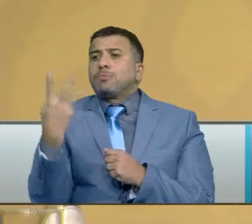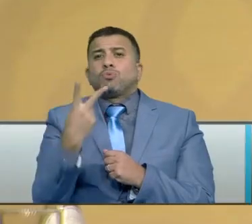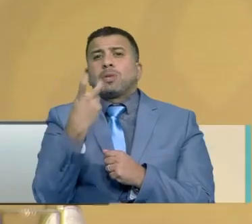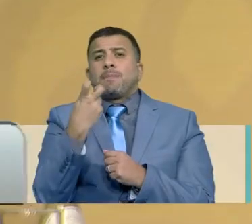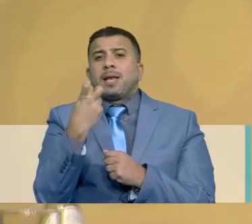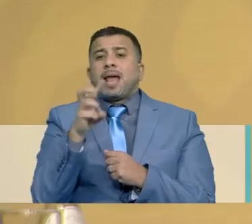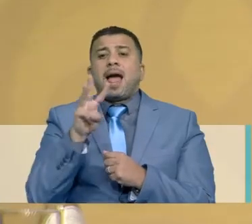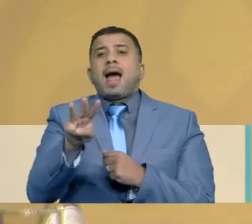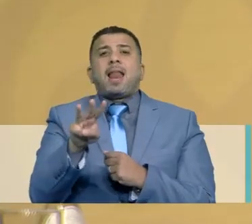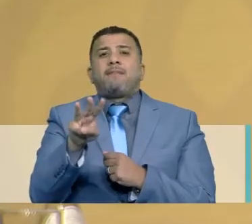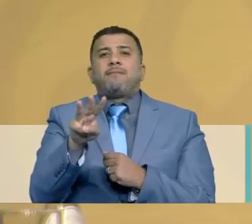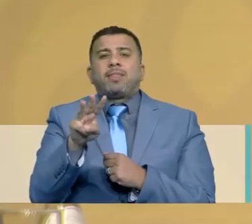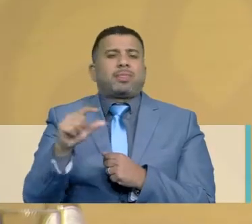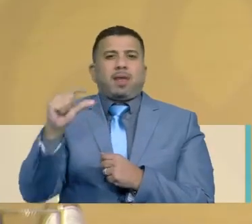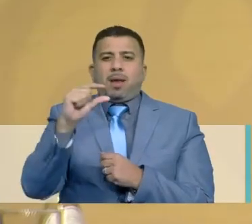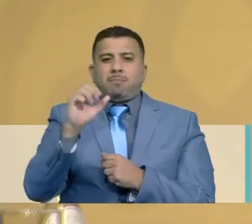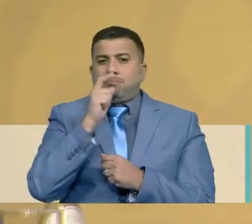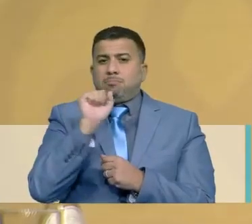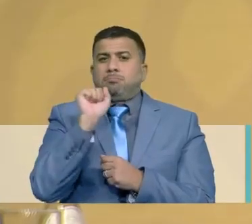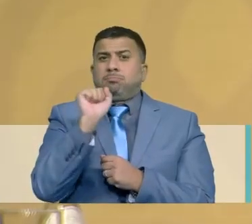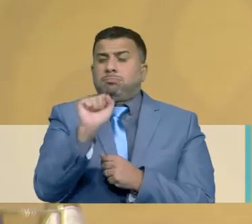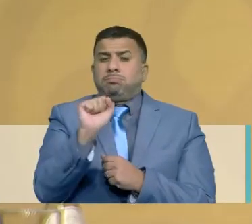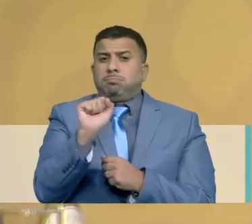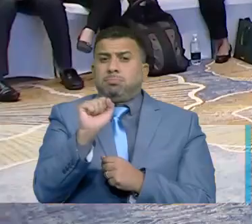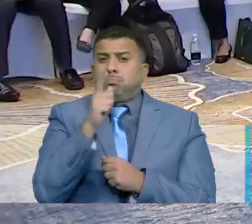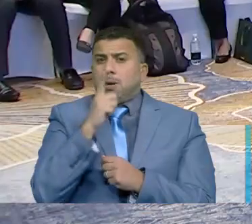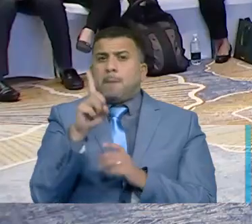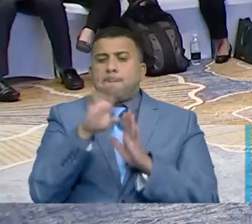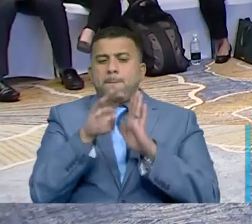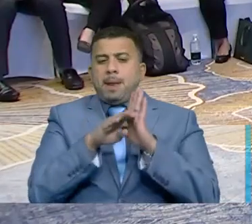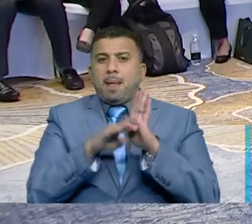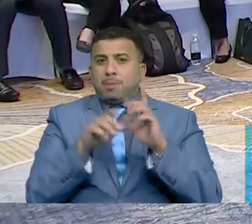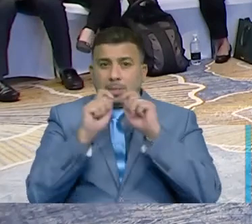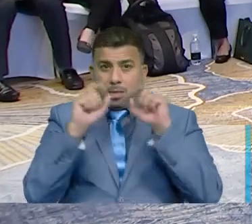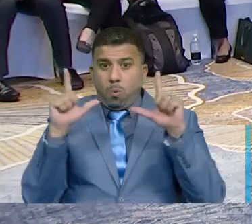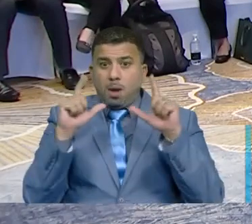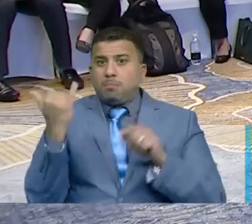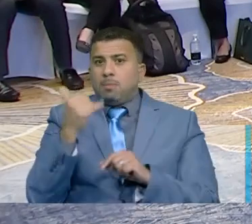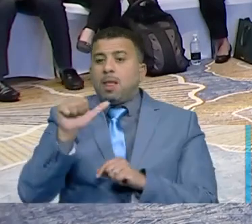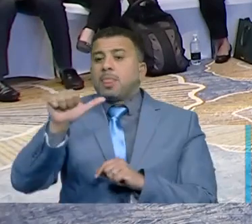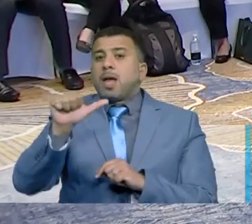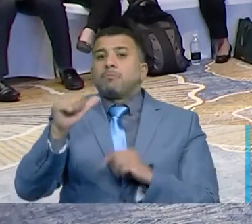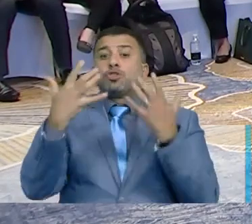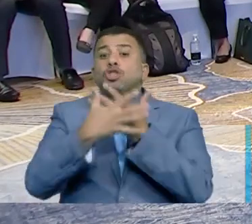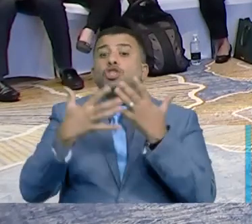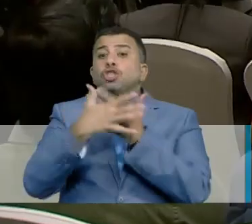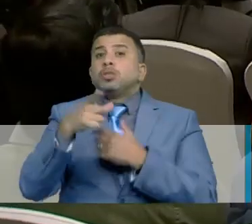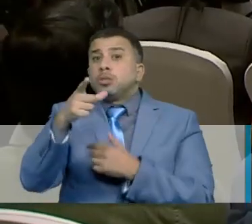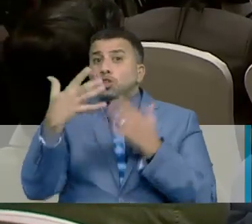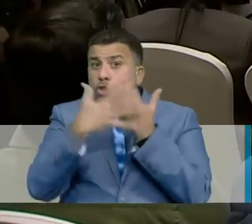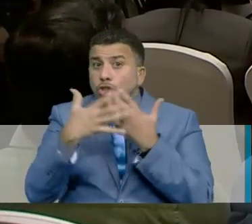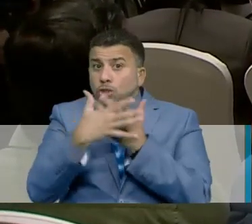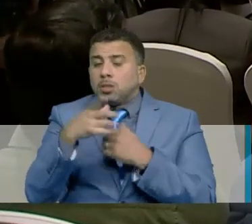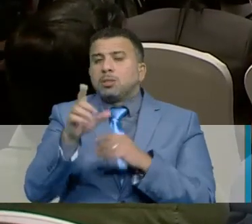375 ألف درهم. ولأجل هذا جاء برنامج التوعية العامة بضريبة الشركات